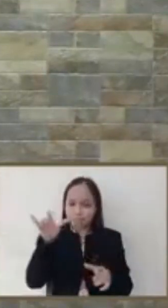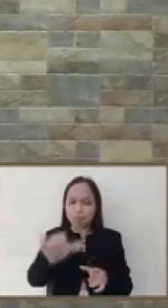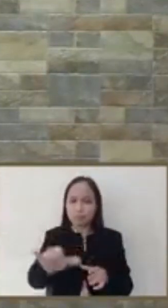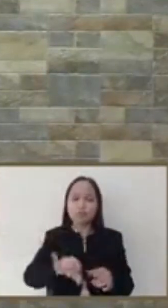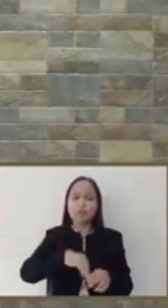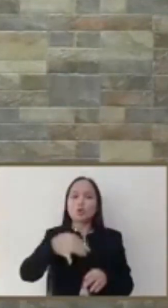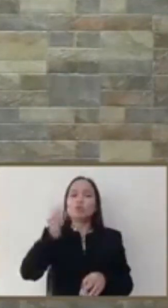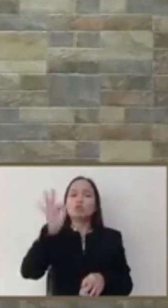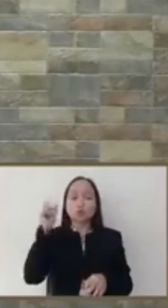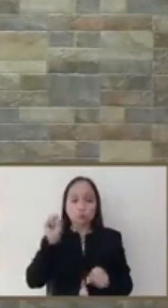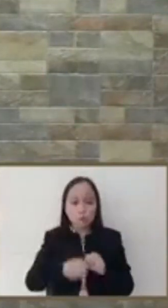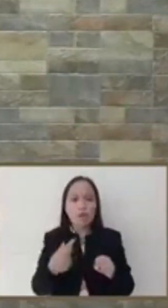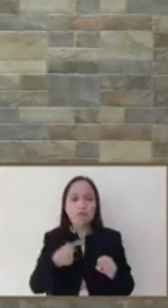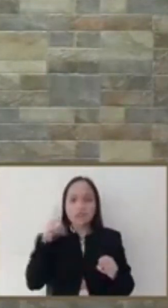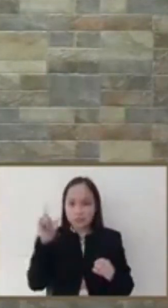ng eternal value.